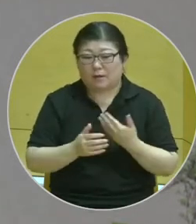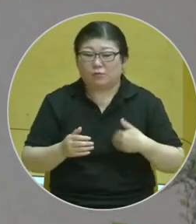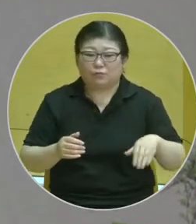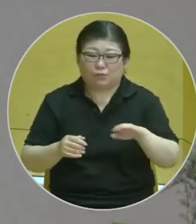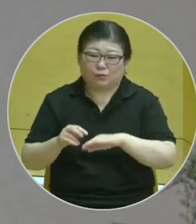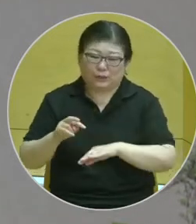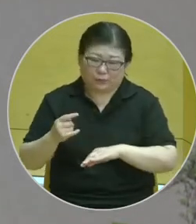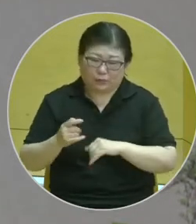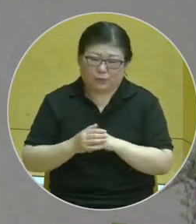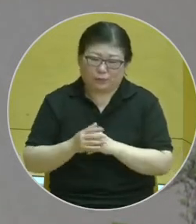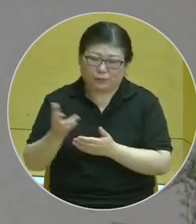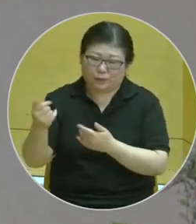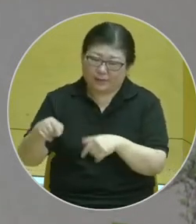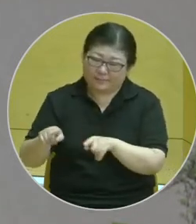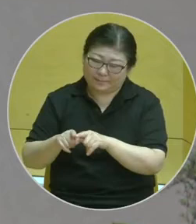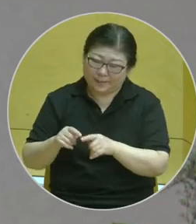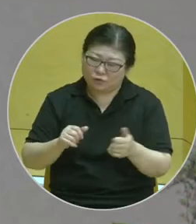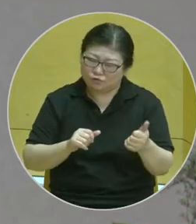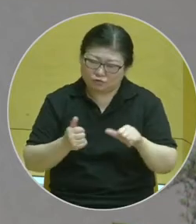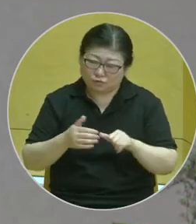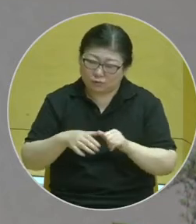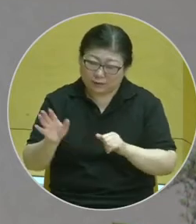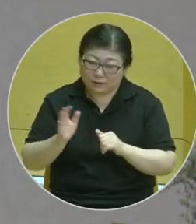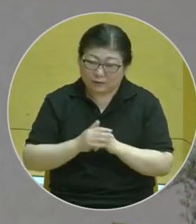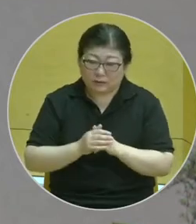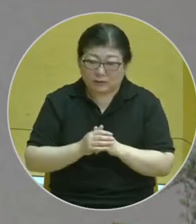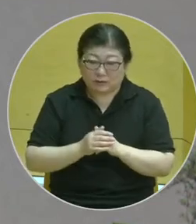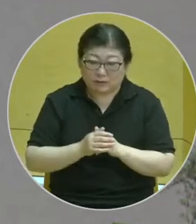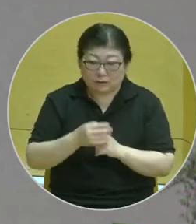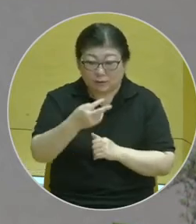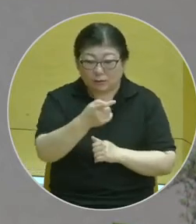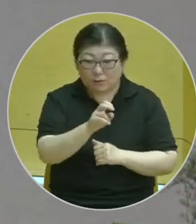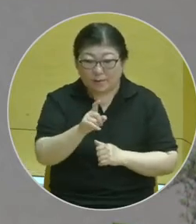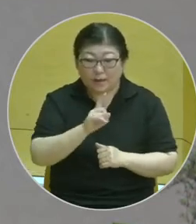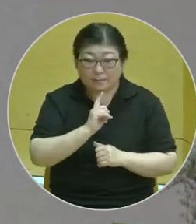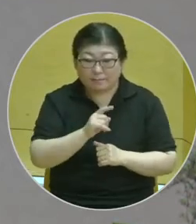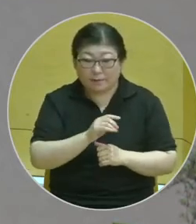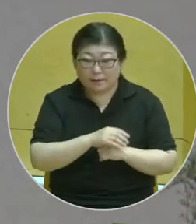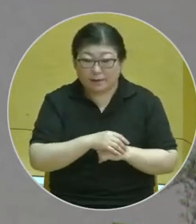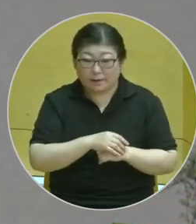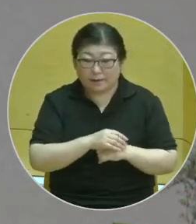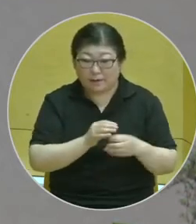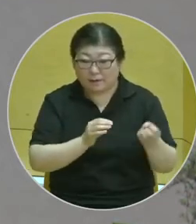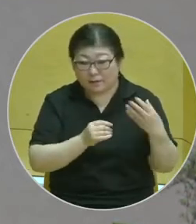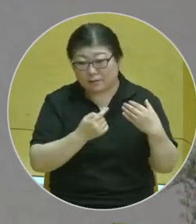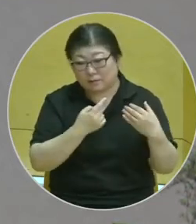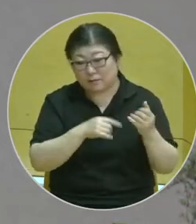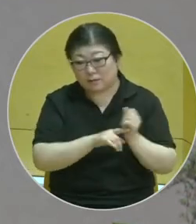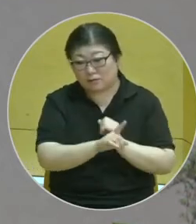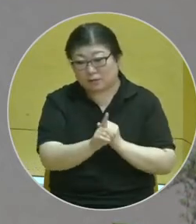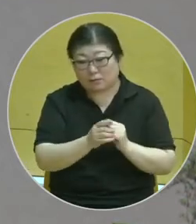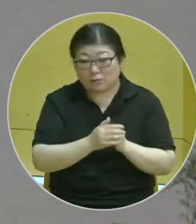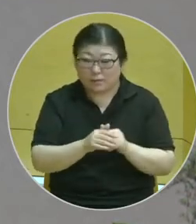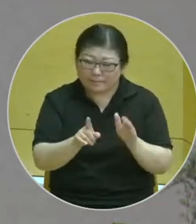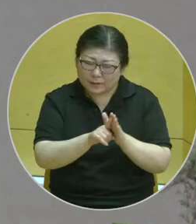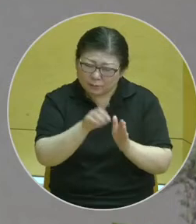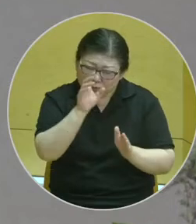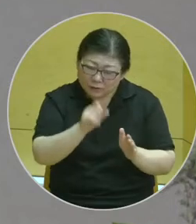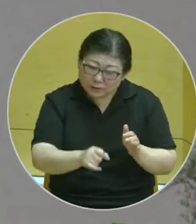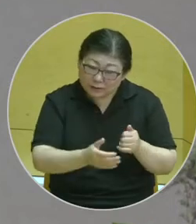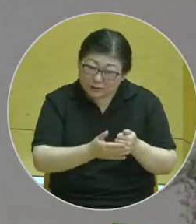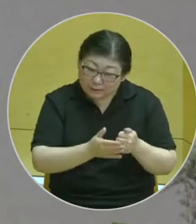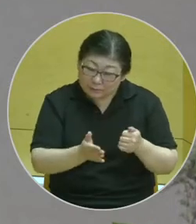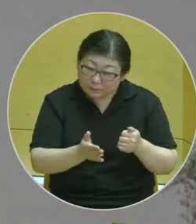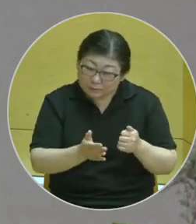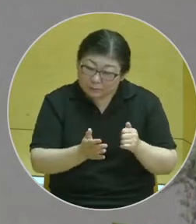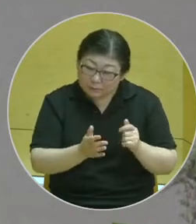죽으러 가자 도마가 이렇게 할 수 있었던 이유는 뭐냐면 그런 뭐 믿음이 참 좋아서 그런 것도 다 아니라